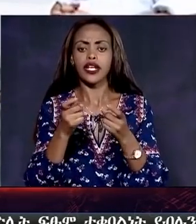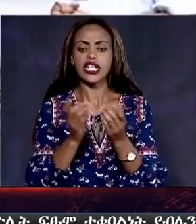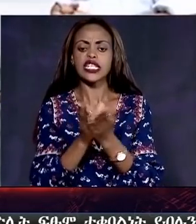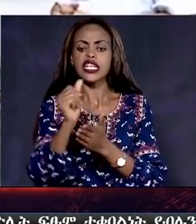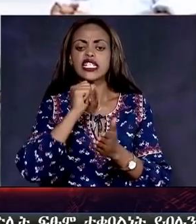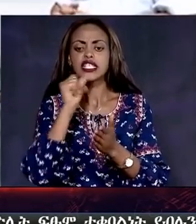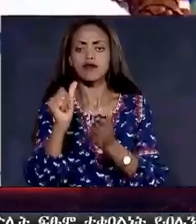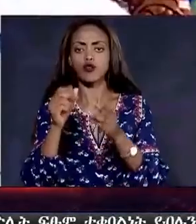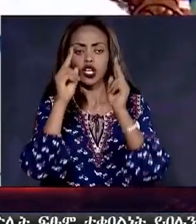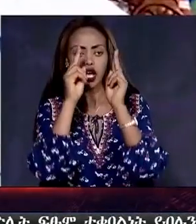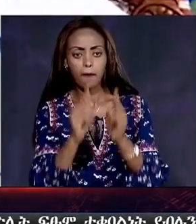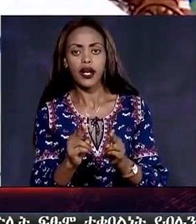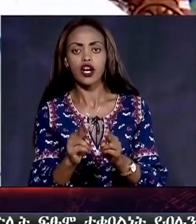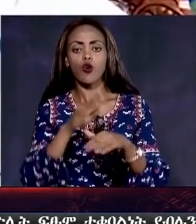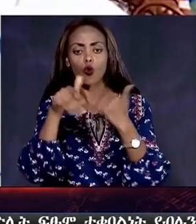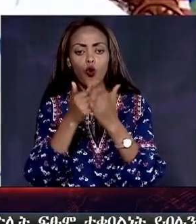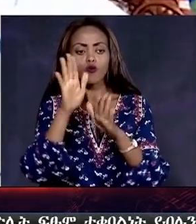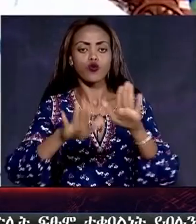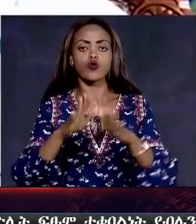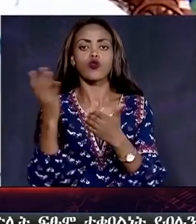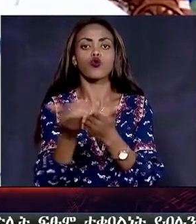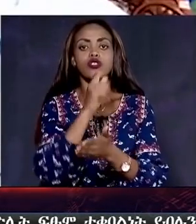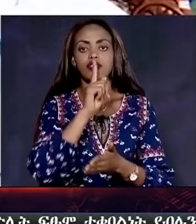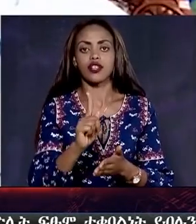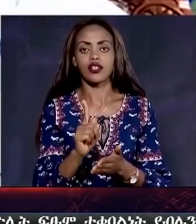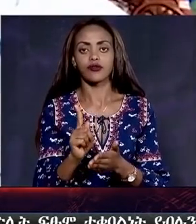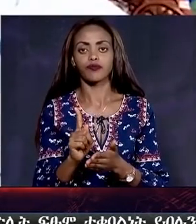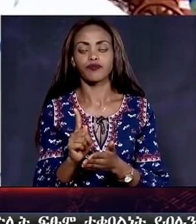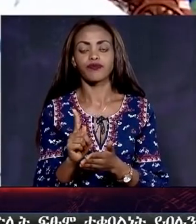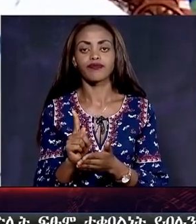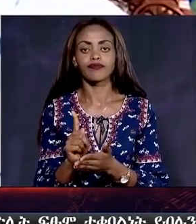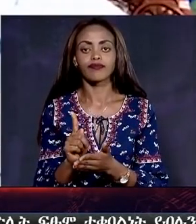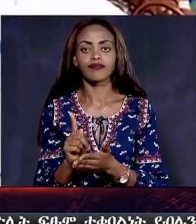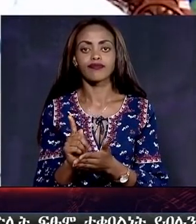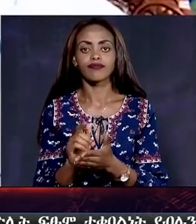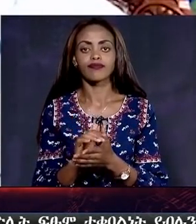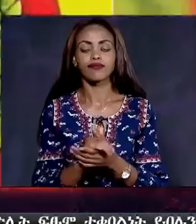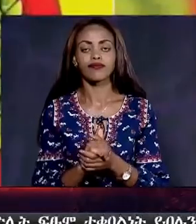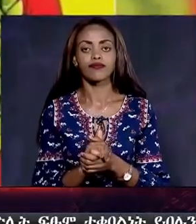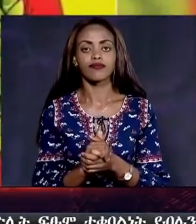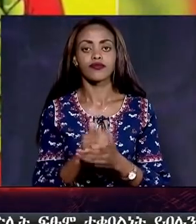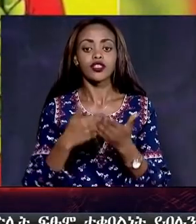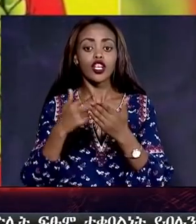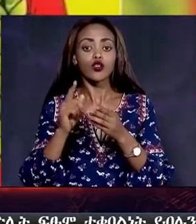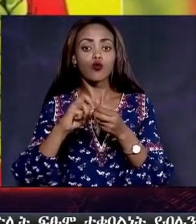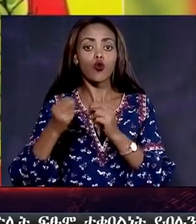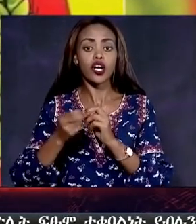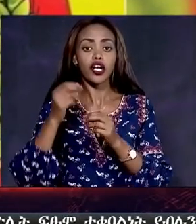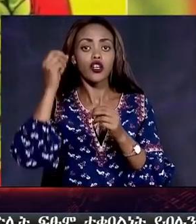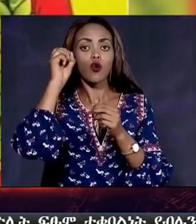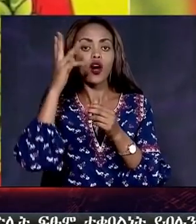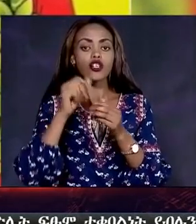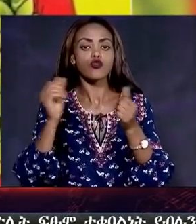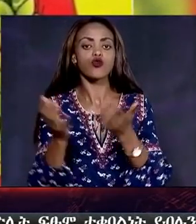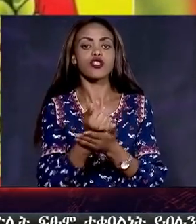መሰሉ ንክኽበር ዘኽእሉ ኩሎም ስጉምትታት ክንወስድ ኢና። ለማረጋገጥ የሚያስችሉ ሁሉንም እርምጃዎች እንወስዳለን። እቲ ብወገን ህወሓት ዝተመሓላለፈ